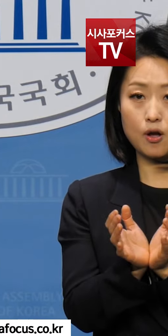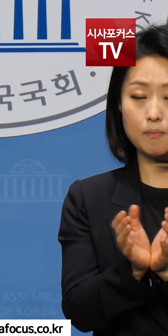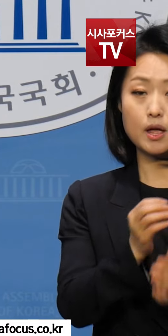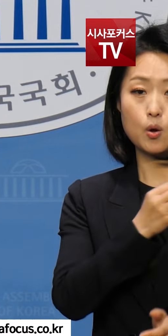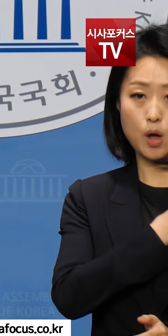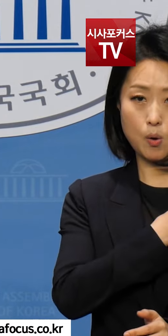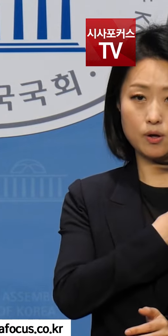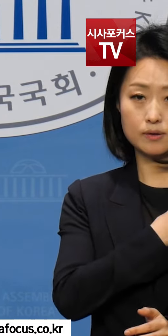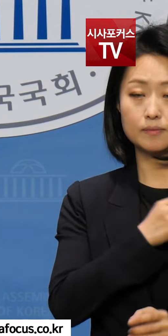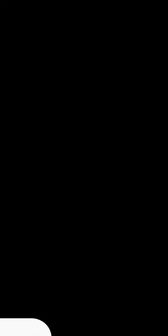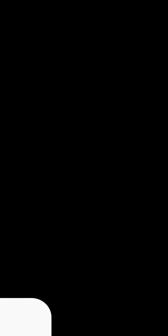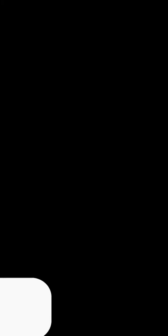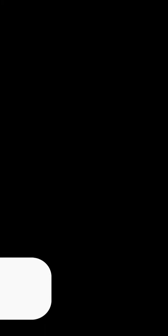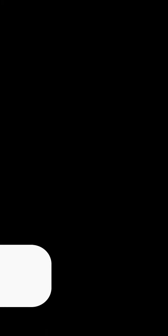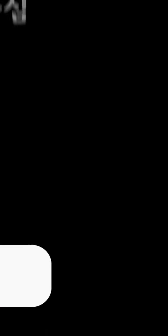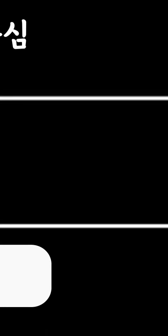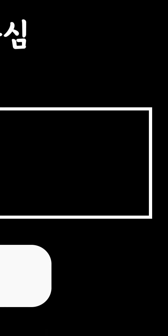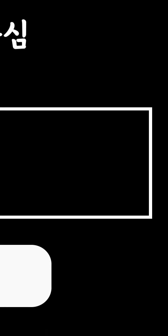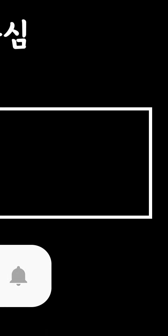회원 일동.